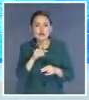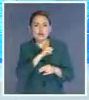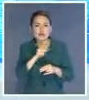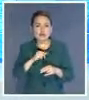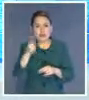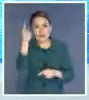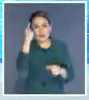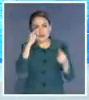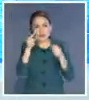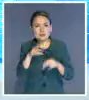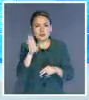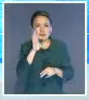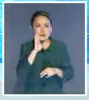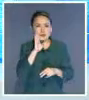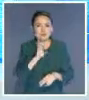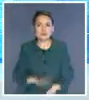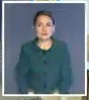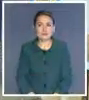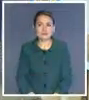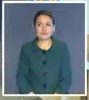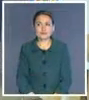Нұржан Мергенбай құрттың дәмін татып көрді.